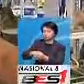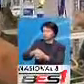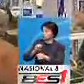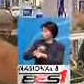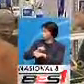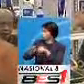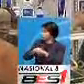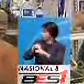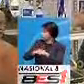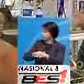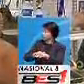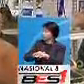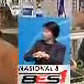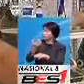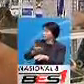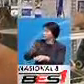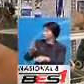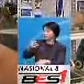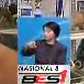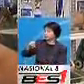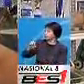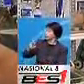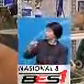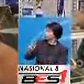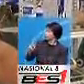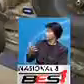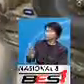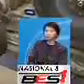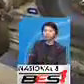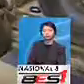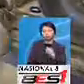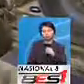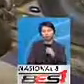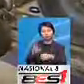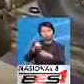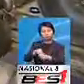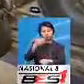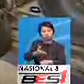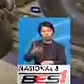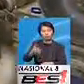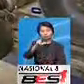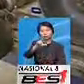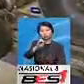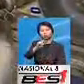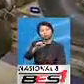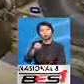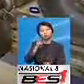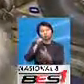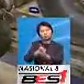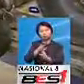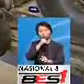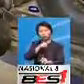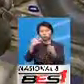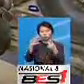kraf tangan perak, barangan-barangan perak ini? Saya melibatkan diri dalam kraf, dalam barang-barang logam ni daripada umur saya 14 tahun